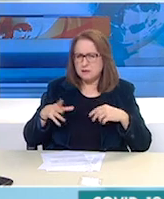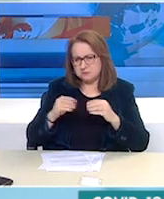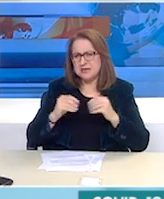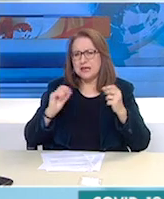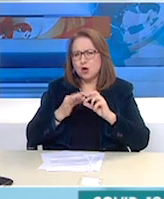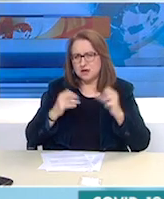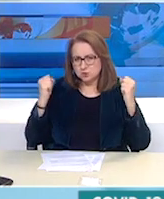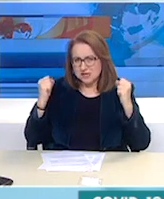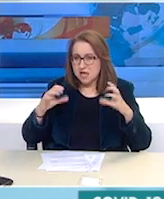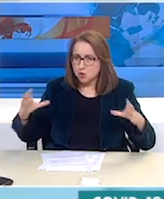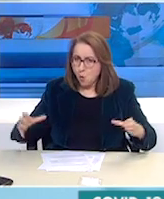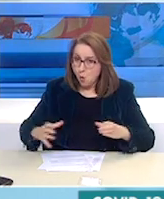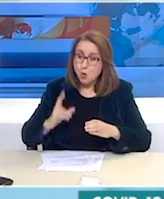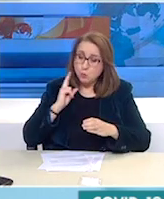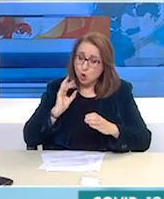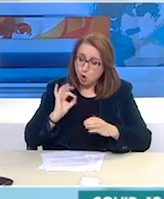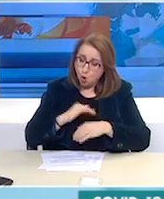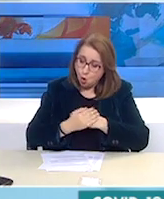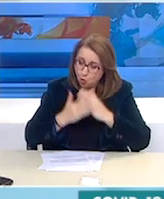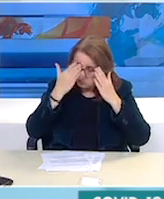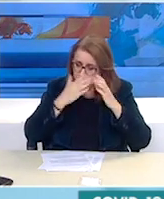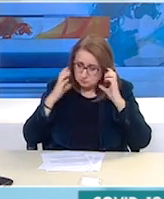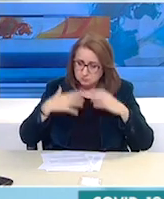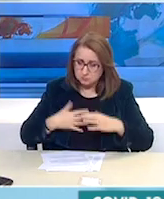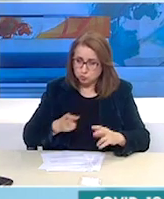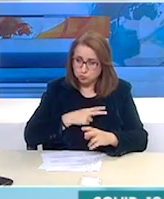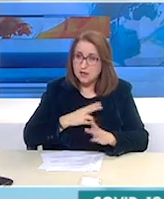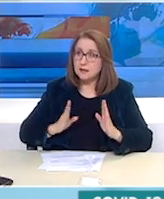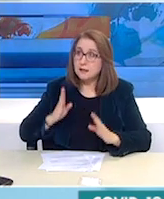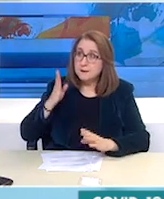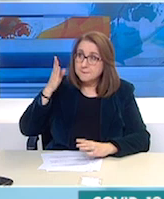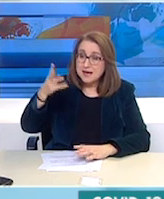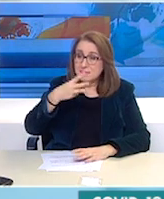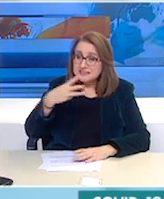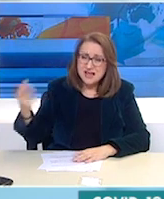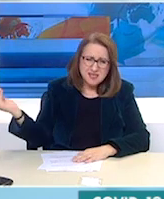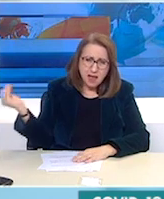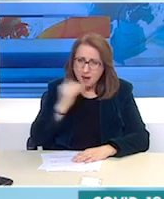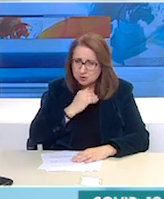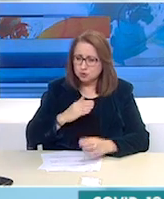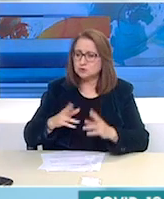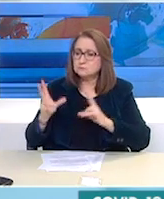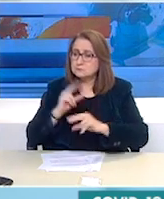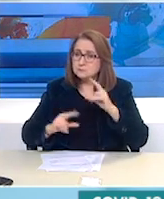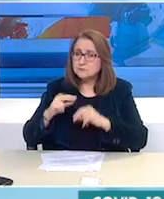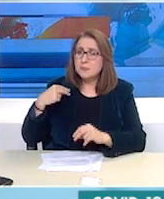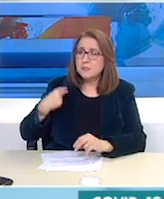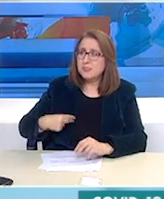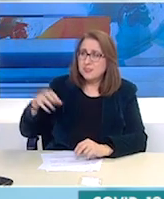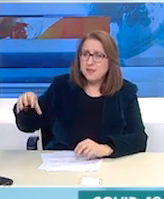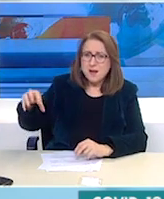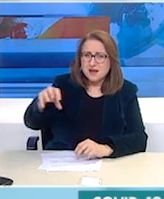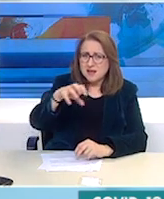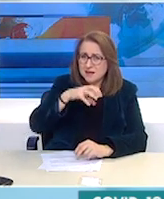επιχειρησιακά. Προχωρήσαμε στη σύσκεψη χθες στο Δημαρχείο της Ξάνθης με τη συμμετοχή του Δημάρχου, των Δημάρχων των Όμορων